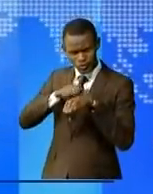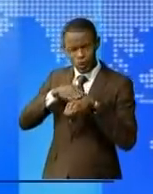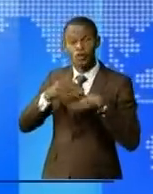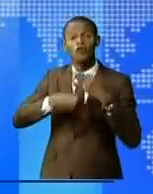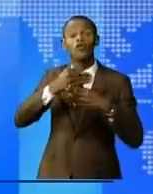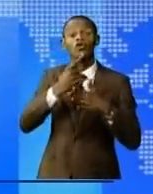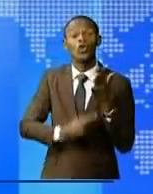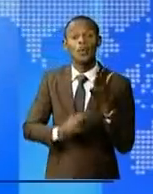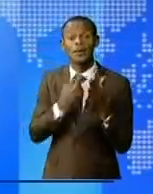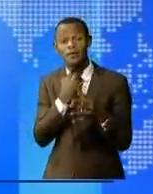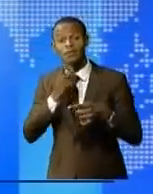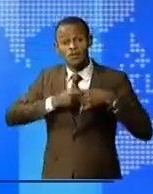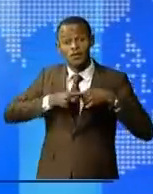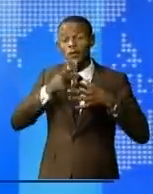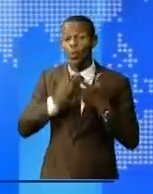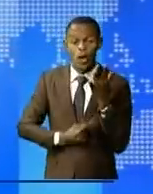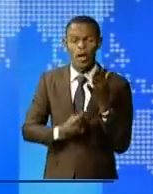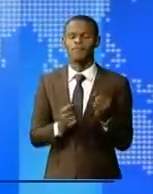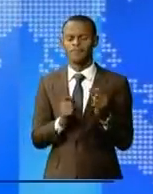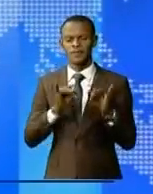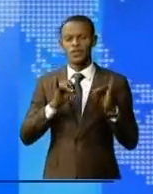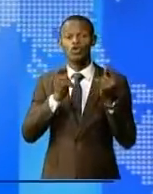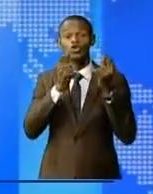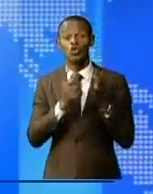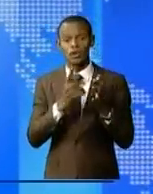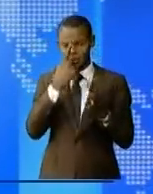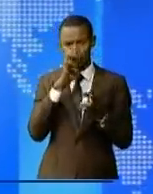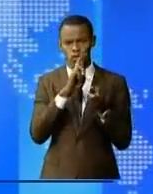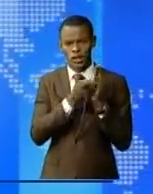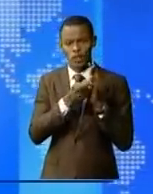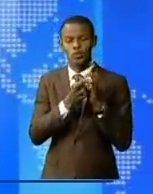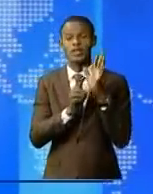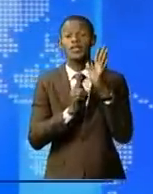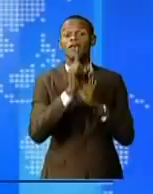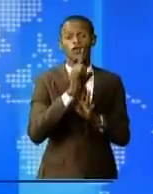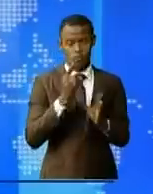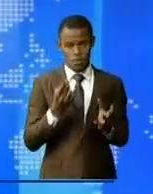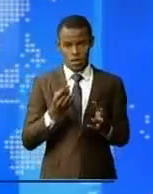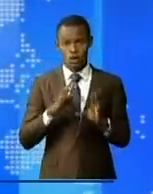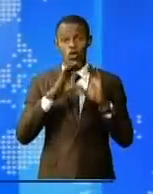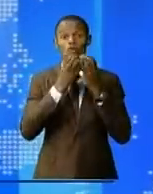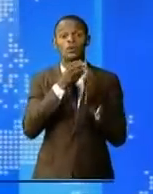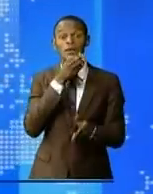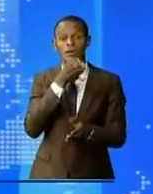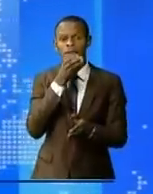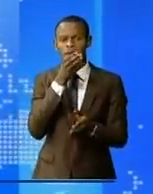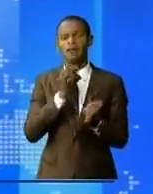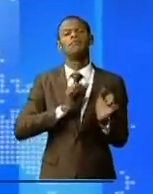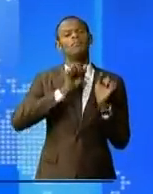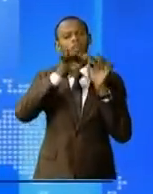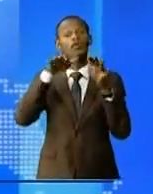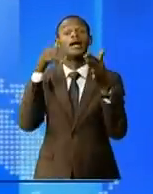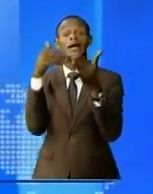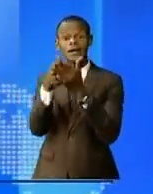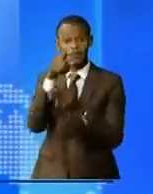bien, les journalistes du réseau de communication pour le développement durable ont été informés au cours d'une visite à Banana. Notre